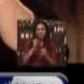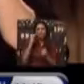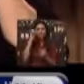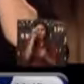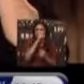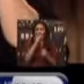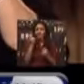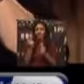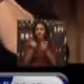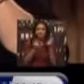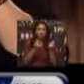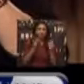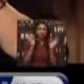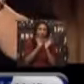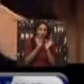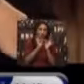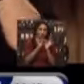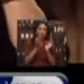والمادية